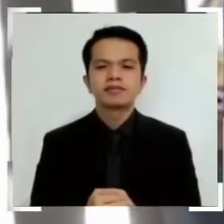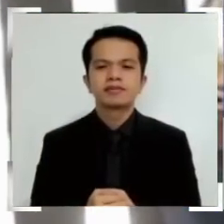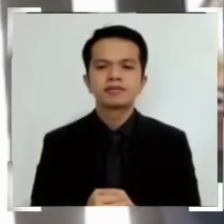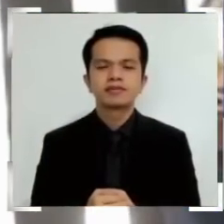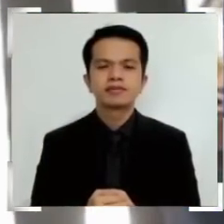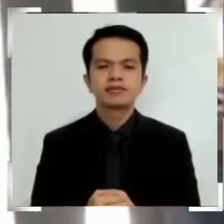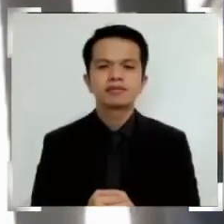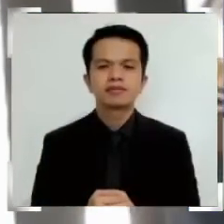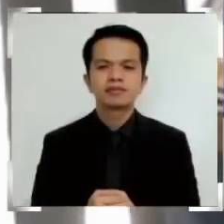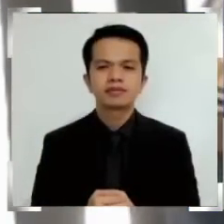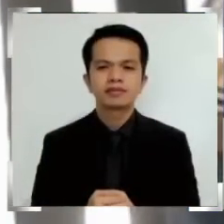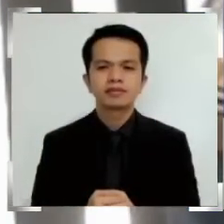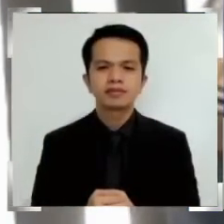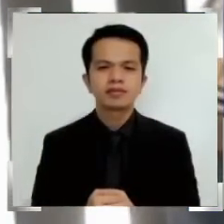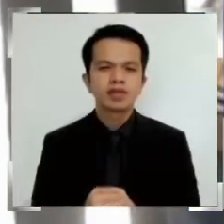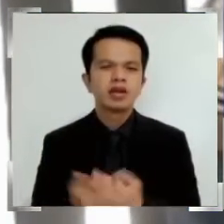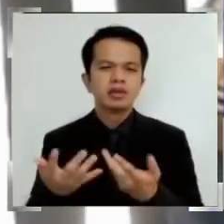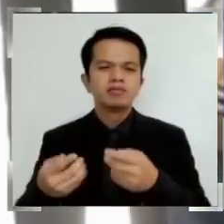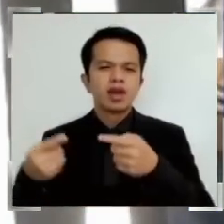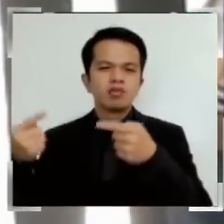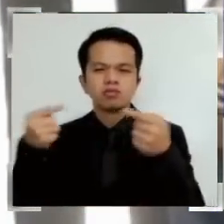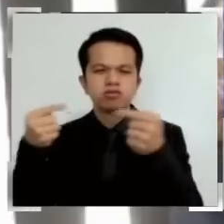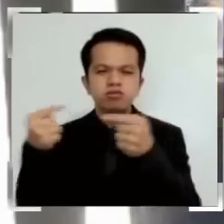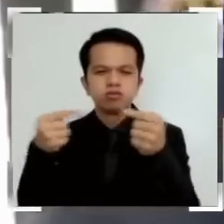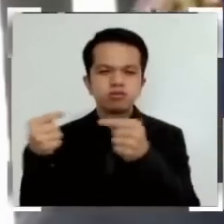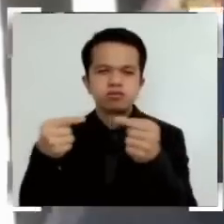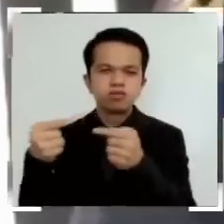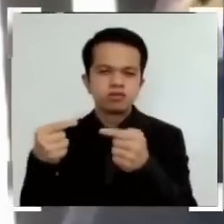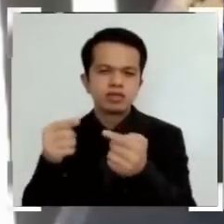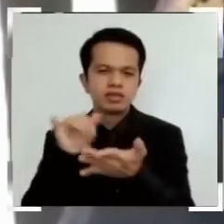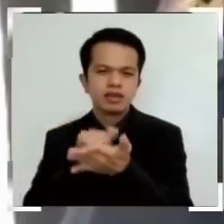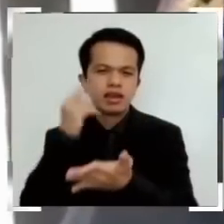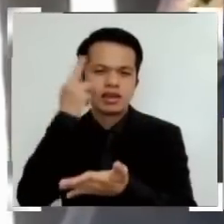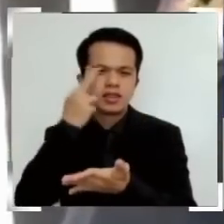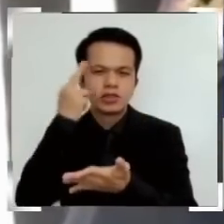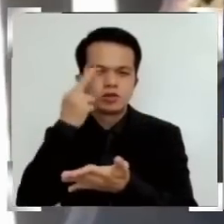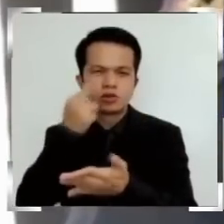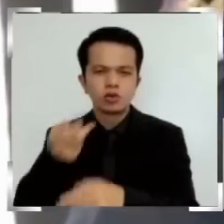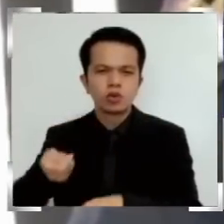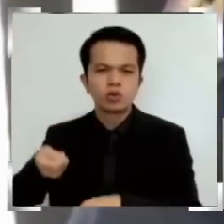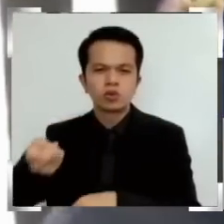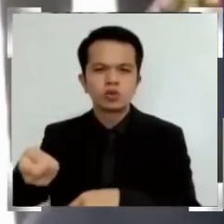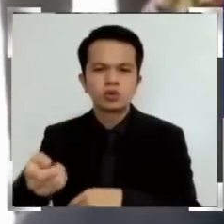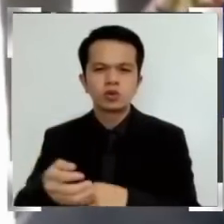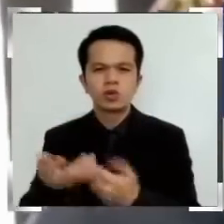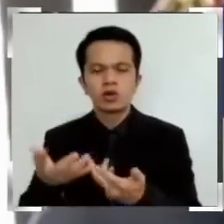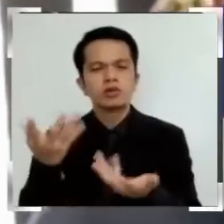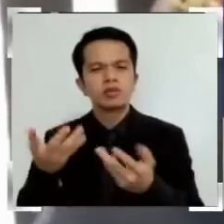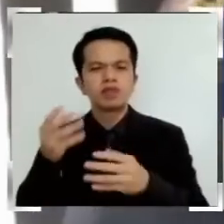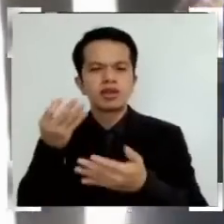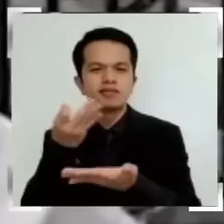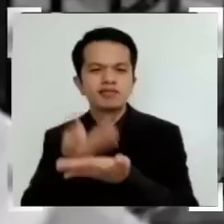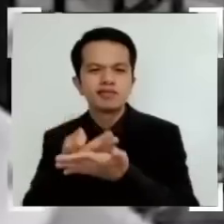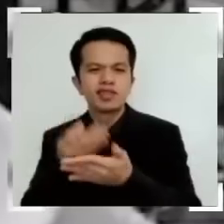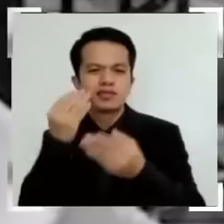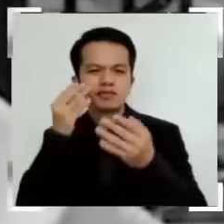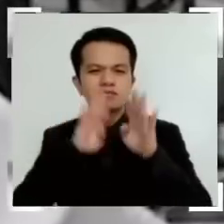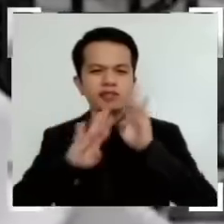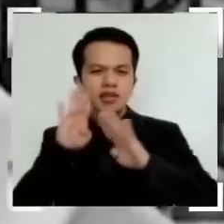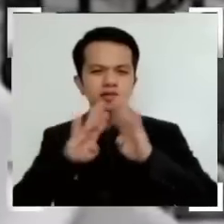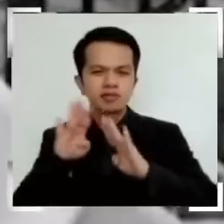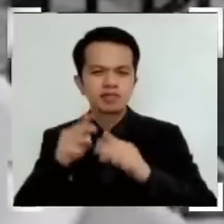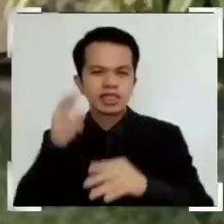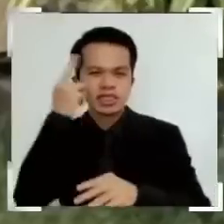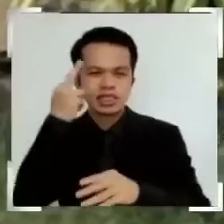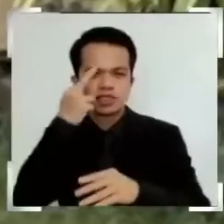Heated argument, no, sa both sang mag-asawa, no, sa financial status nila, monipermi ang ilang inaawayan, no. Isinugod ang